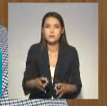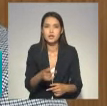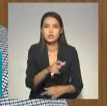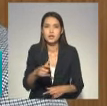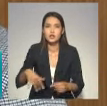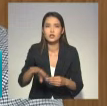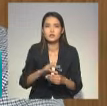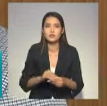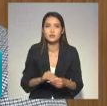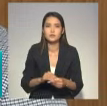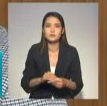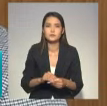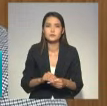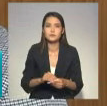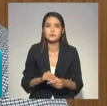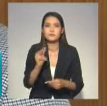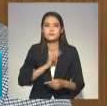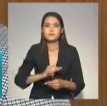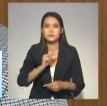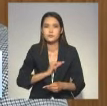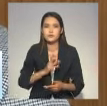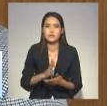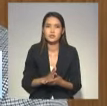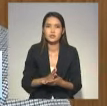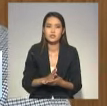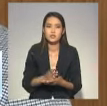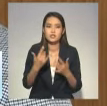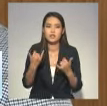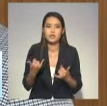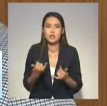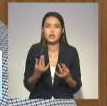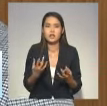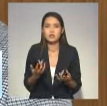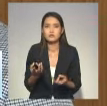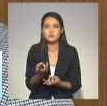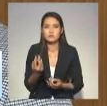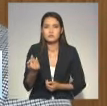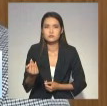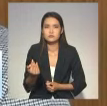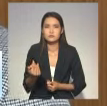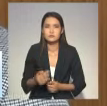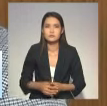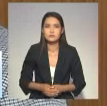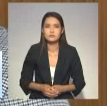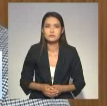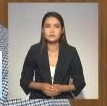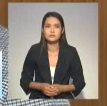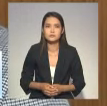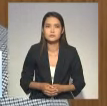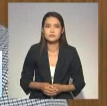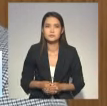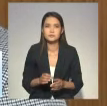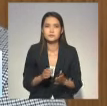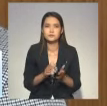семьям, тем работникам, которые на сегодня находятся именно в трудных